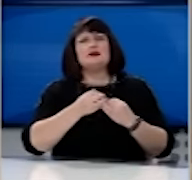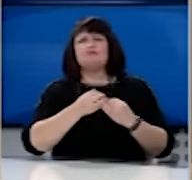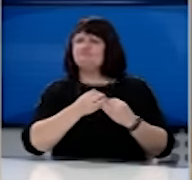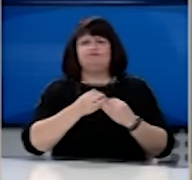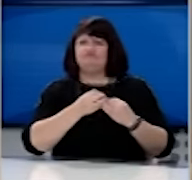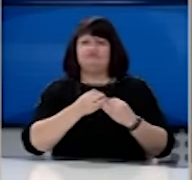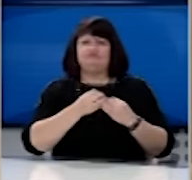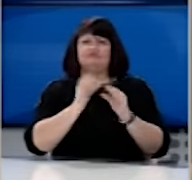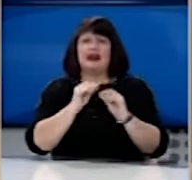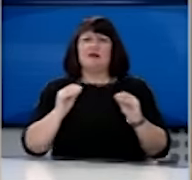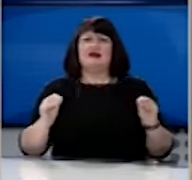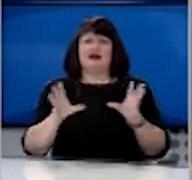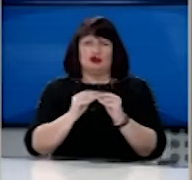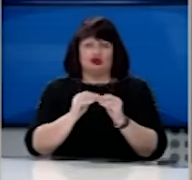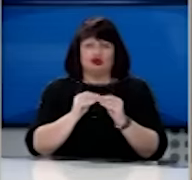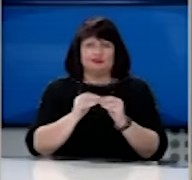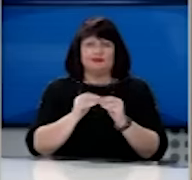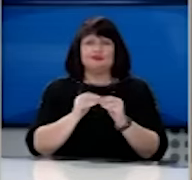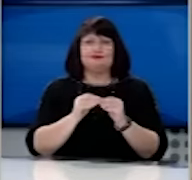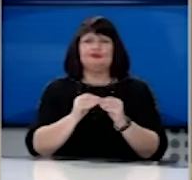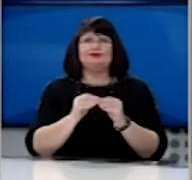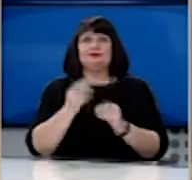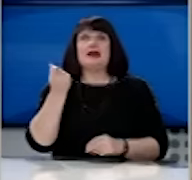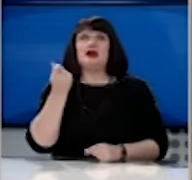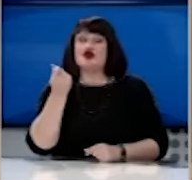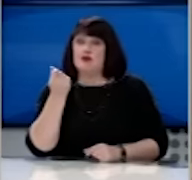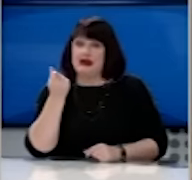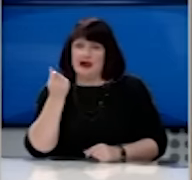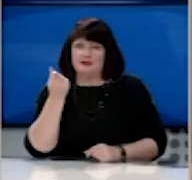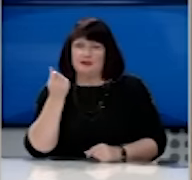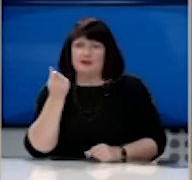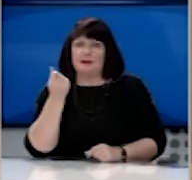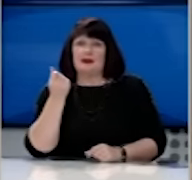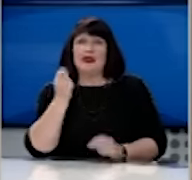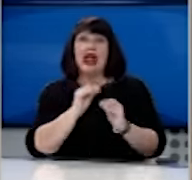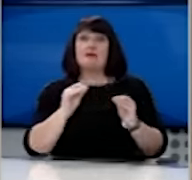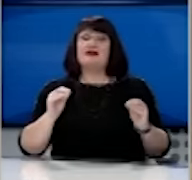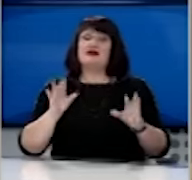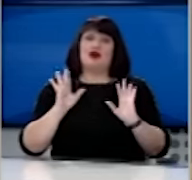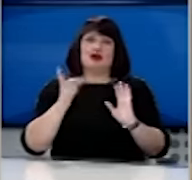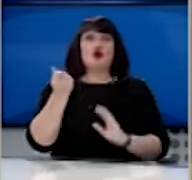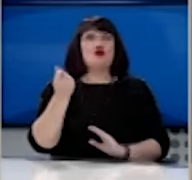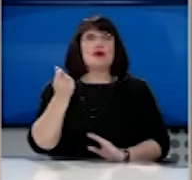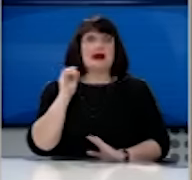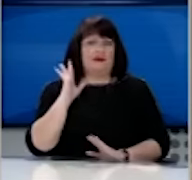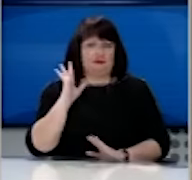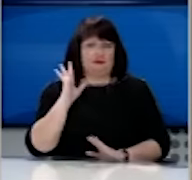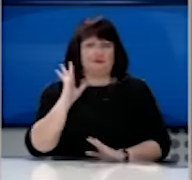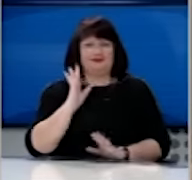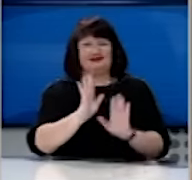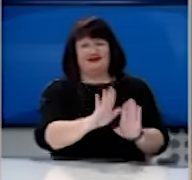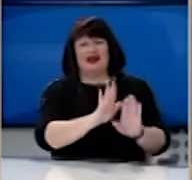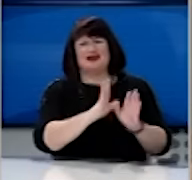αμιγώς εκπαιδευτικά, είναι αμιγώς οικονομικά και όχι εκπαιδευτικά. Και αφήστε αυτά